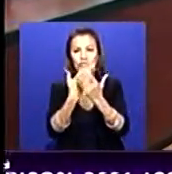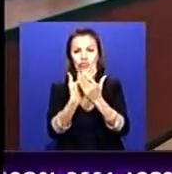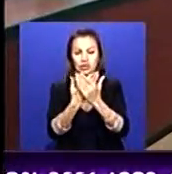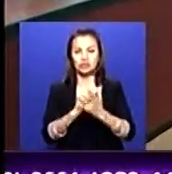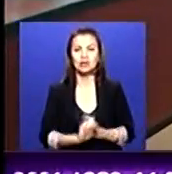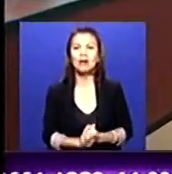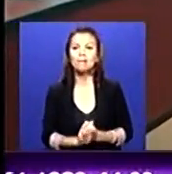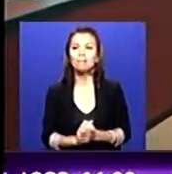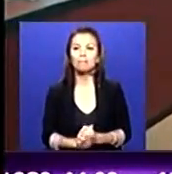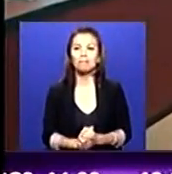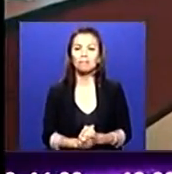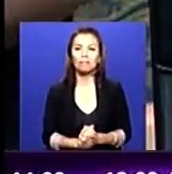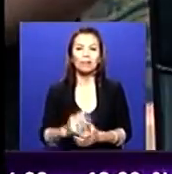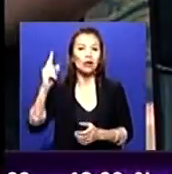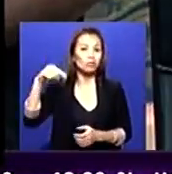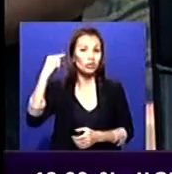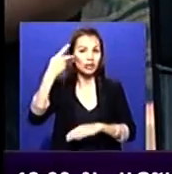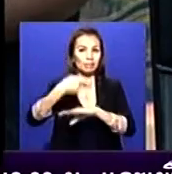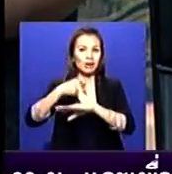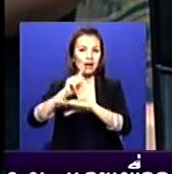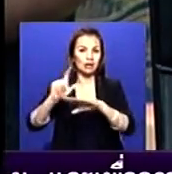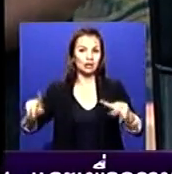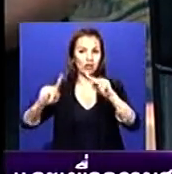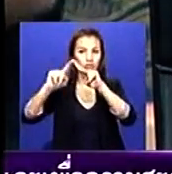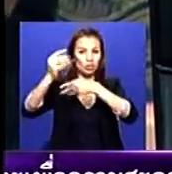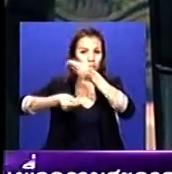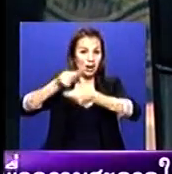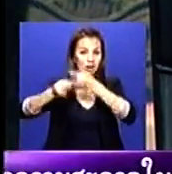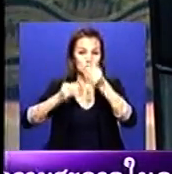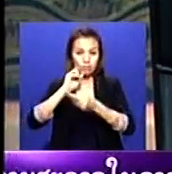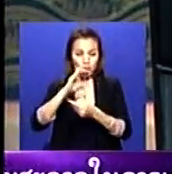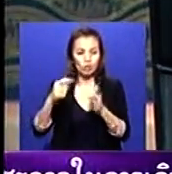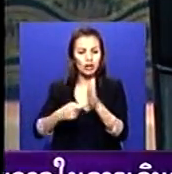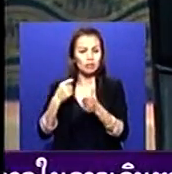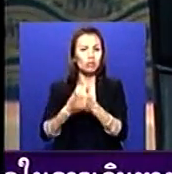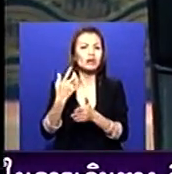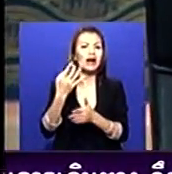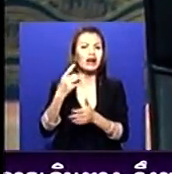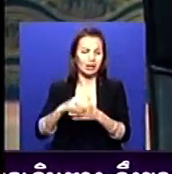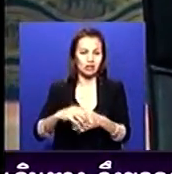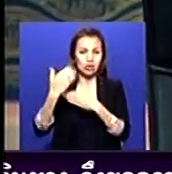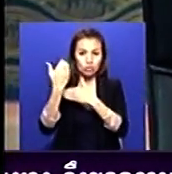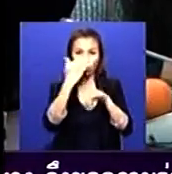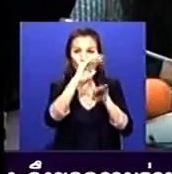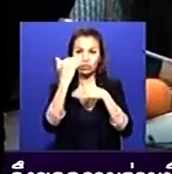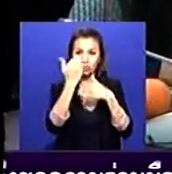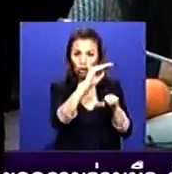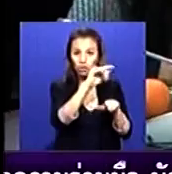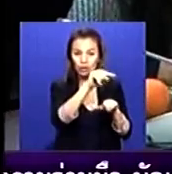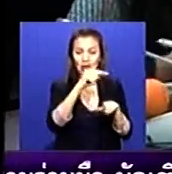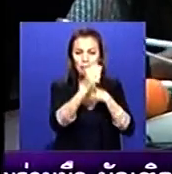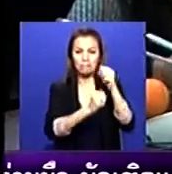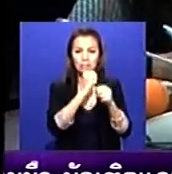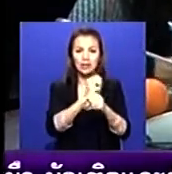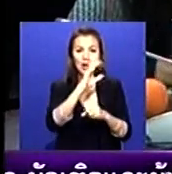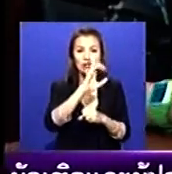นางวัชรีวิมุกตายนปลัดกระทรวงพาณิชย์เปิดเผยว่าสาเหตุที่ภาพรวมการส่งออกในเดือนมกราคม2556สูง